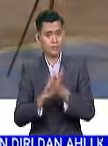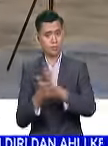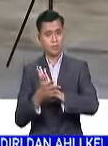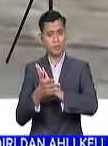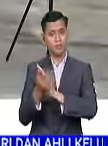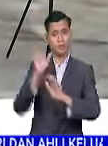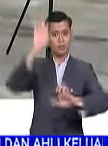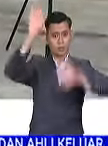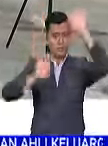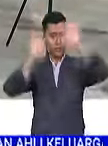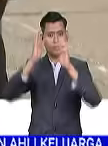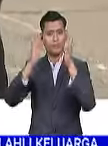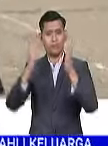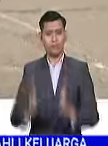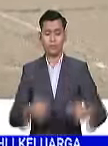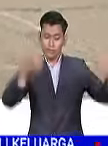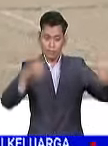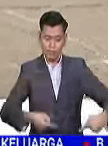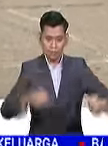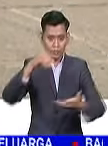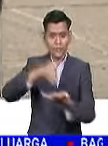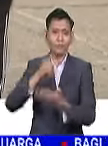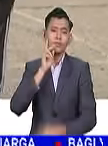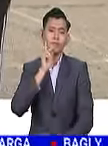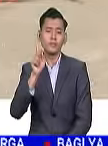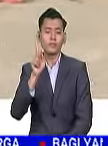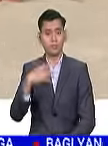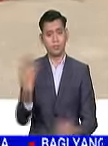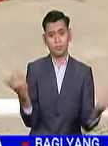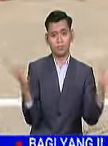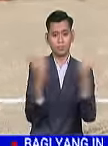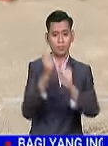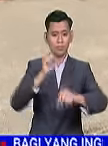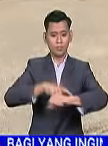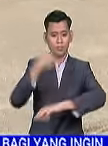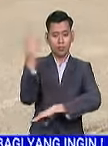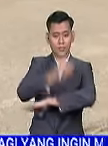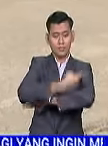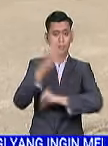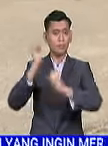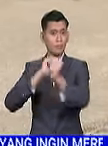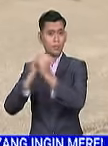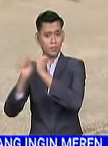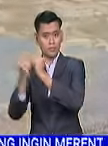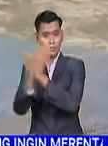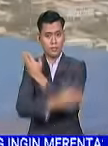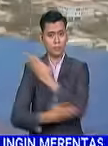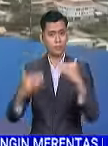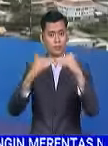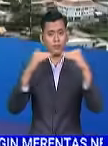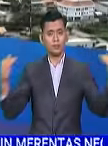lah. Mereka ditemui sempena sambutan Hari Sukan Negara peringkat daerah Kota Star.